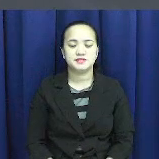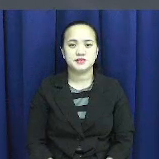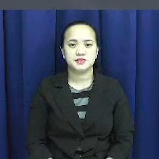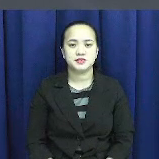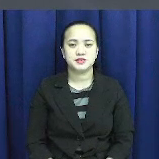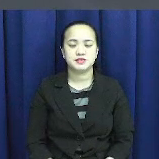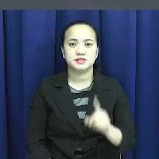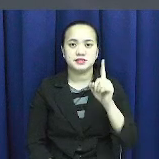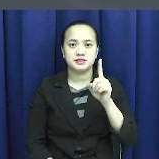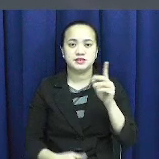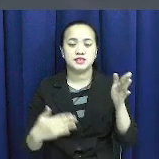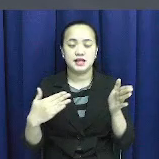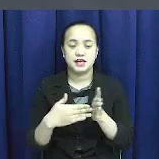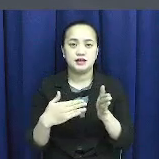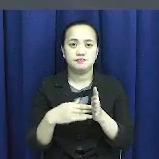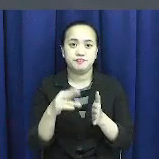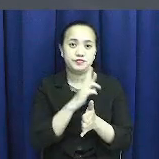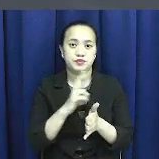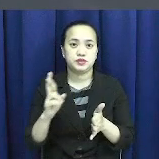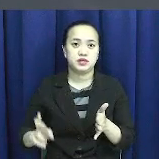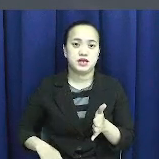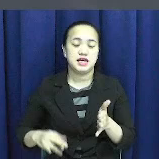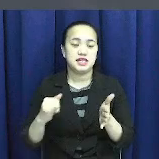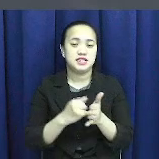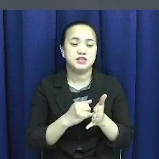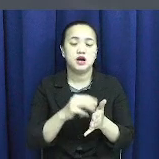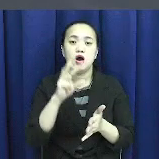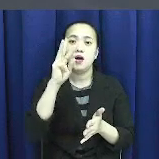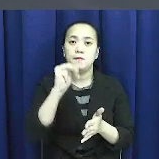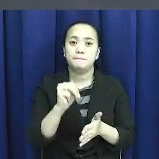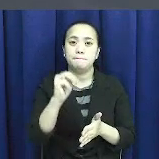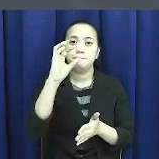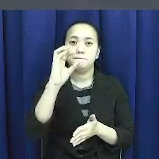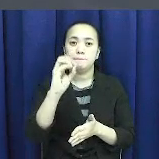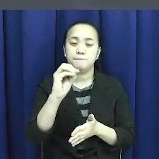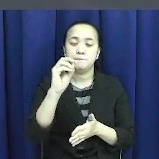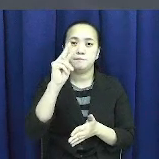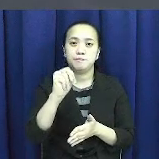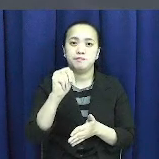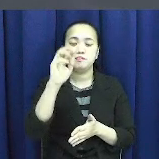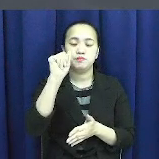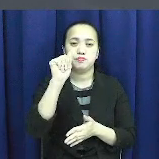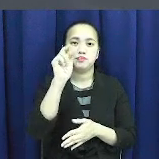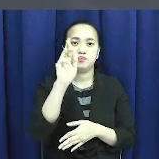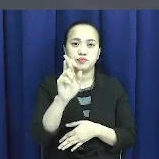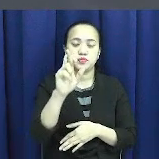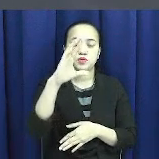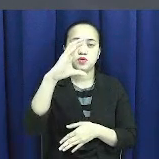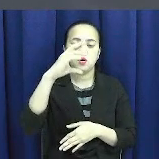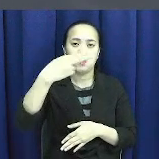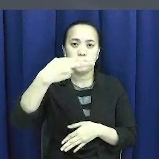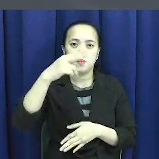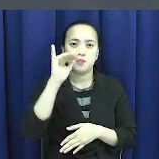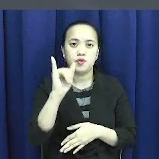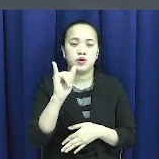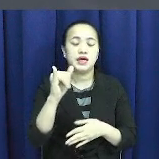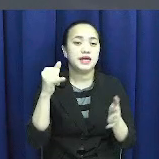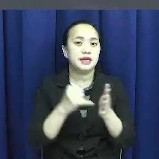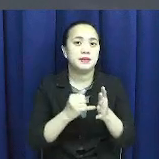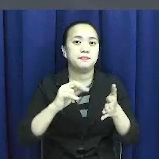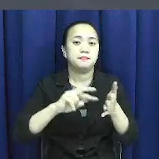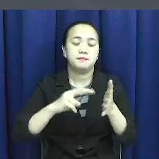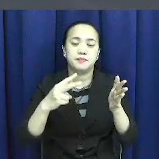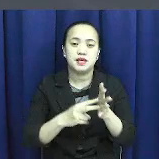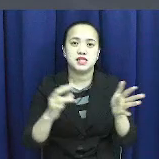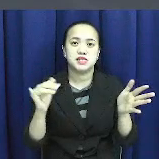yung tinatawag na royal, it means a monarch. Royalty, it means with authority. Someone or something that